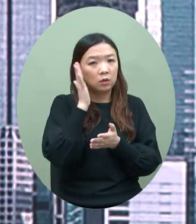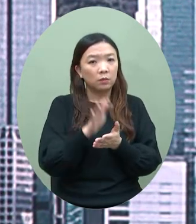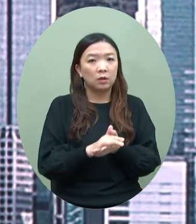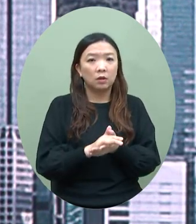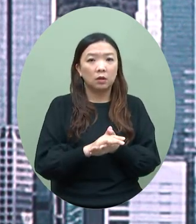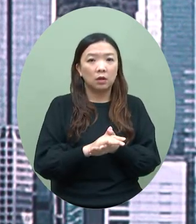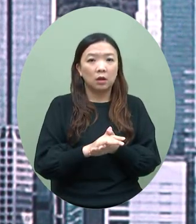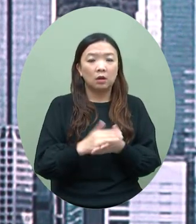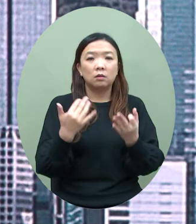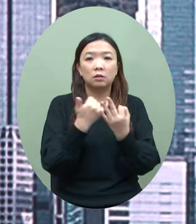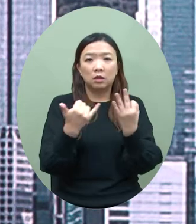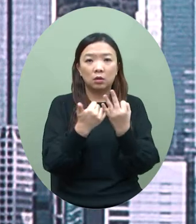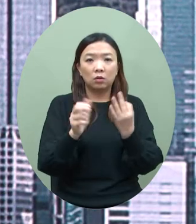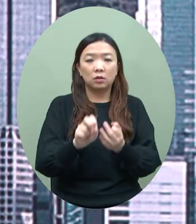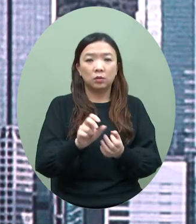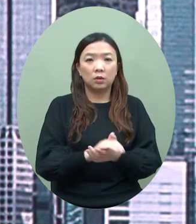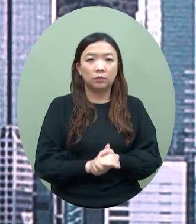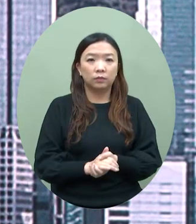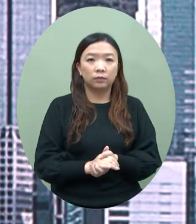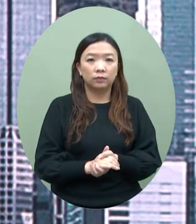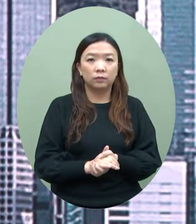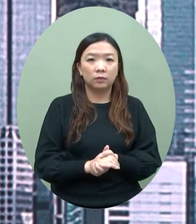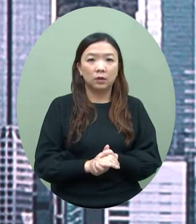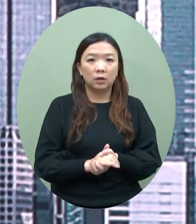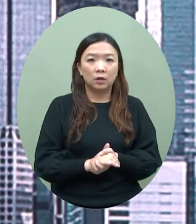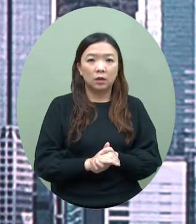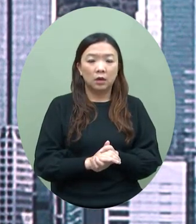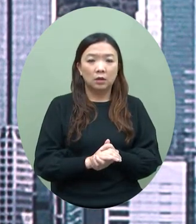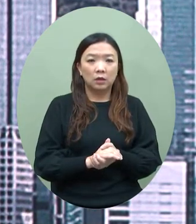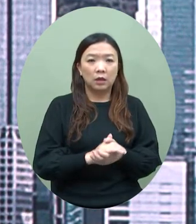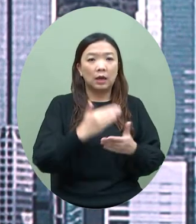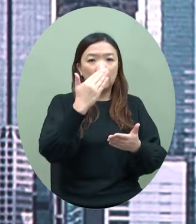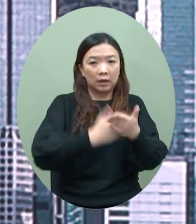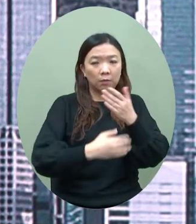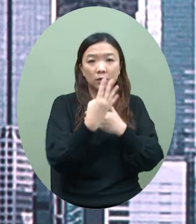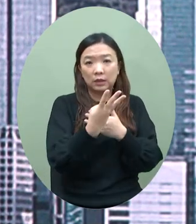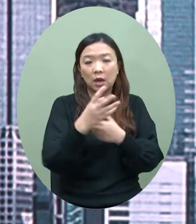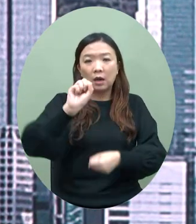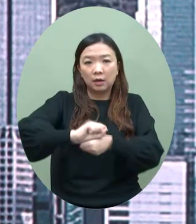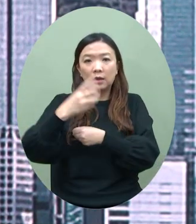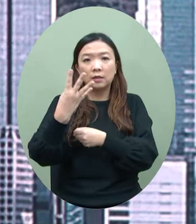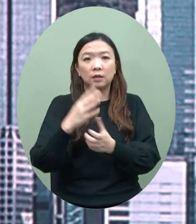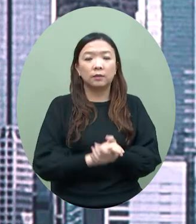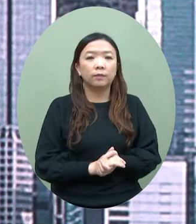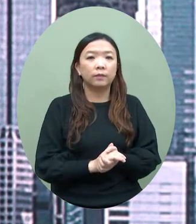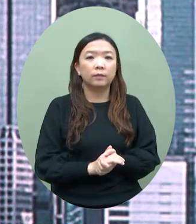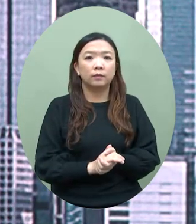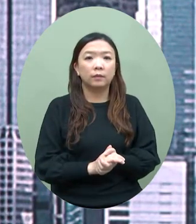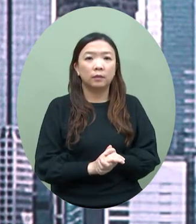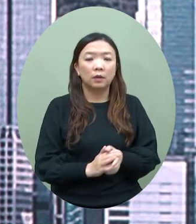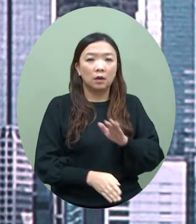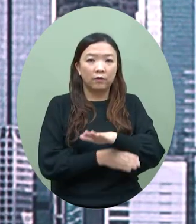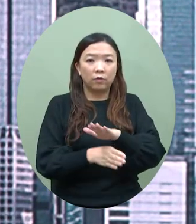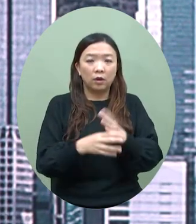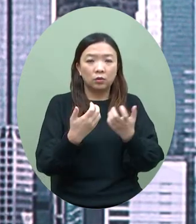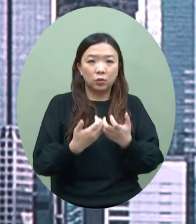有36間，仍然都係36間，不過係有4間增加，有4間退出咁解嘅。另外咧，就喺嗰個嘅房間數目